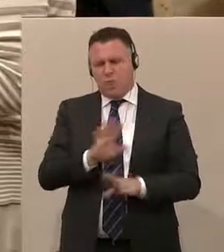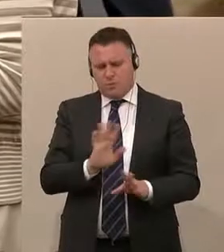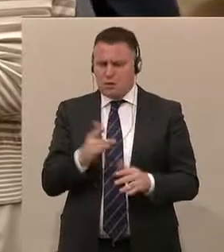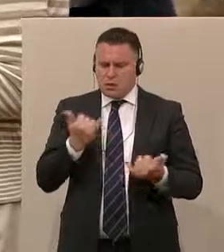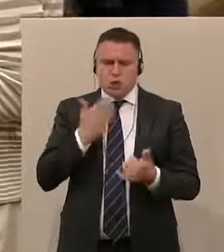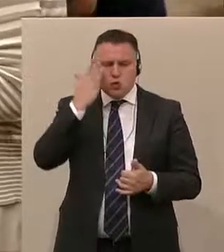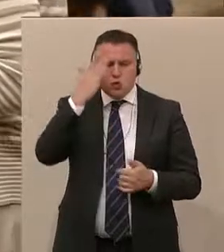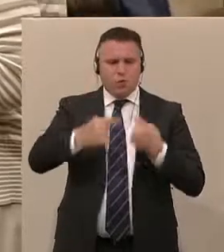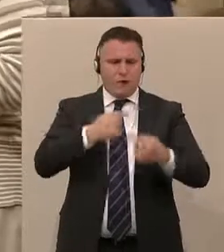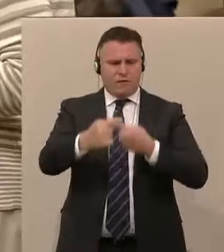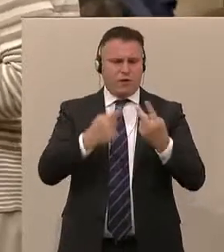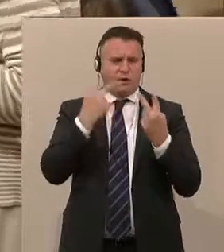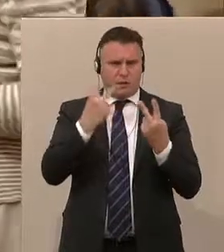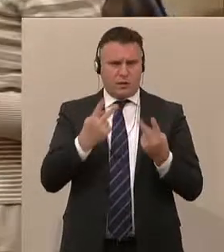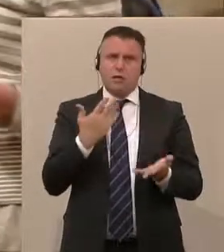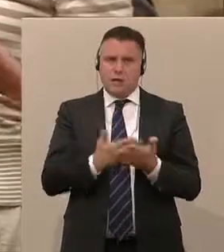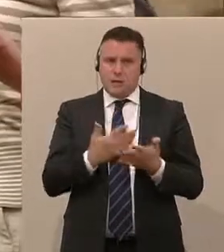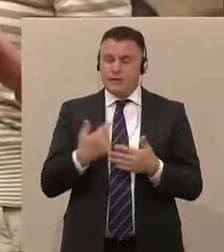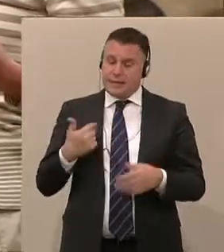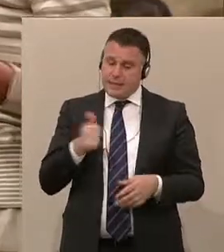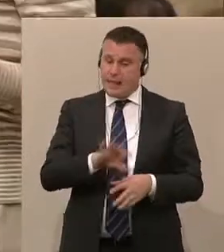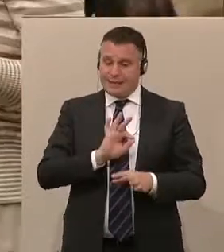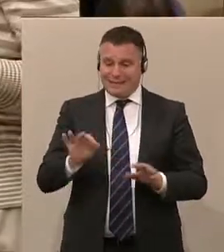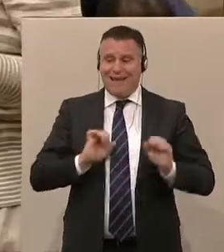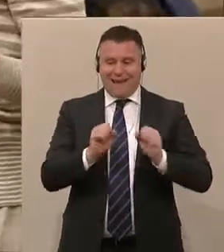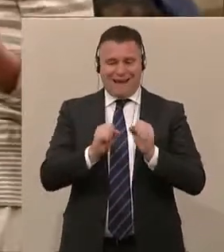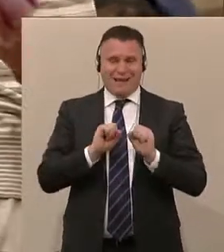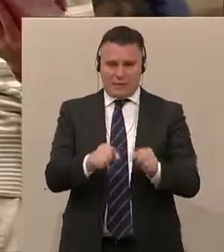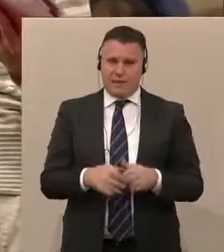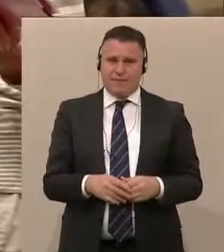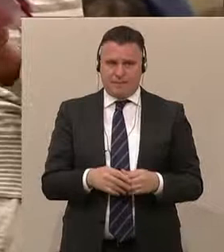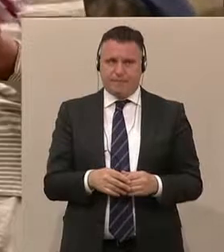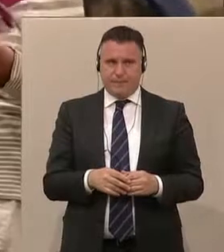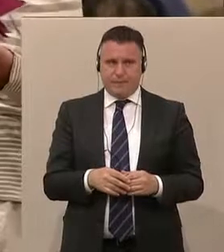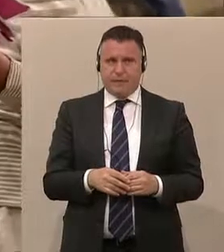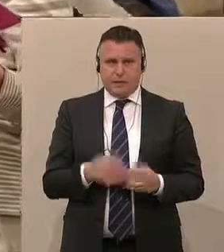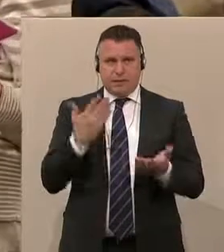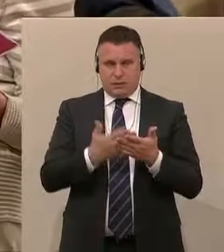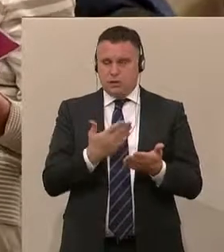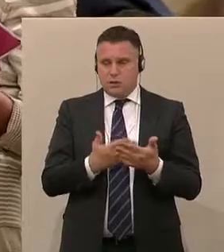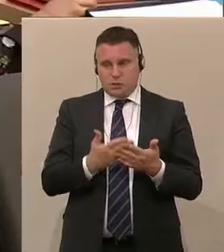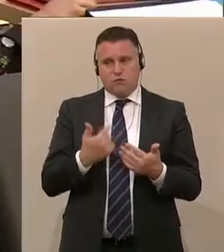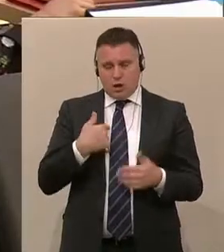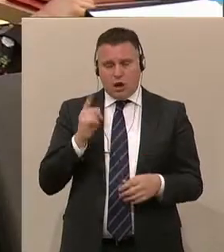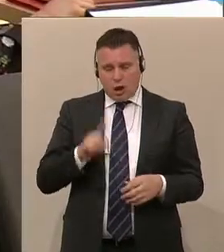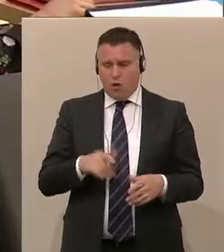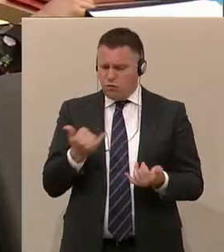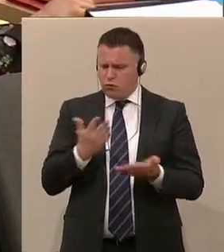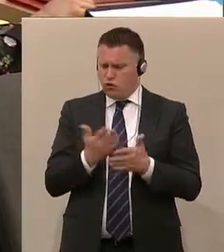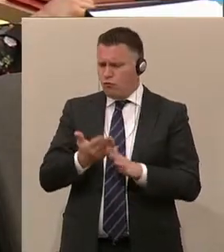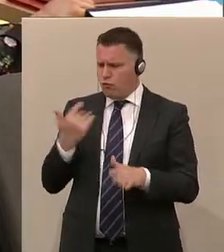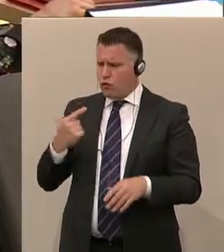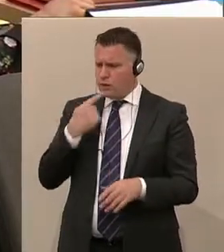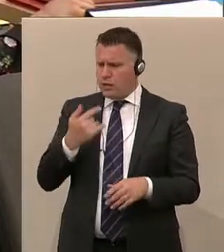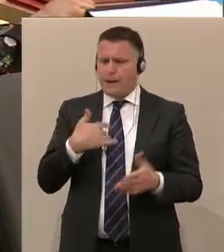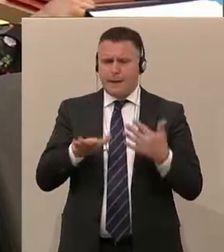künftige Entwicklung. Ich bringe mich daher sehr aktiv ein und werde, wie beschrieben, auch durch die Ermöglichung